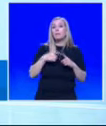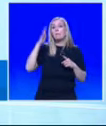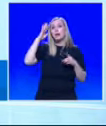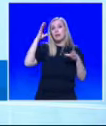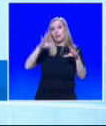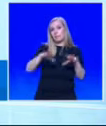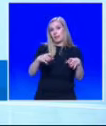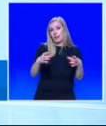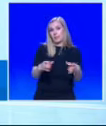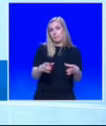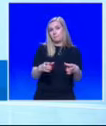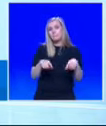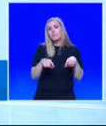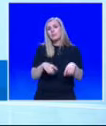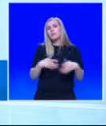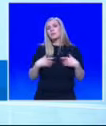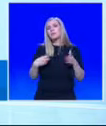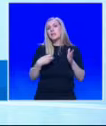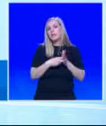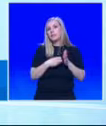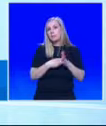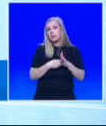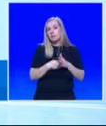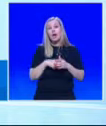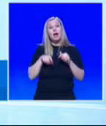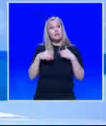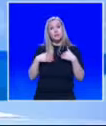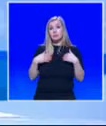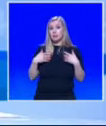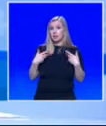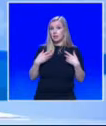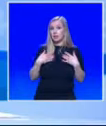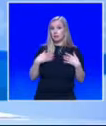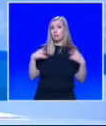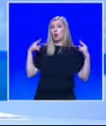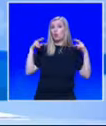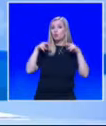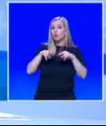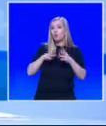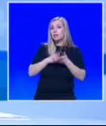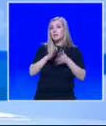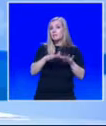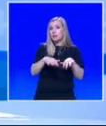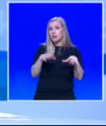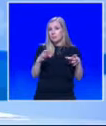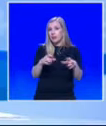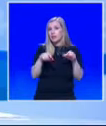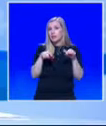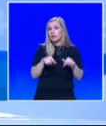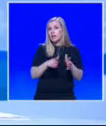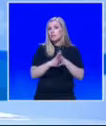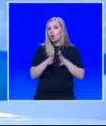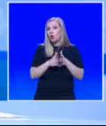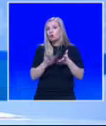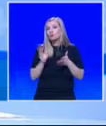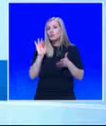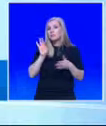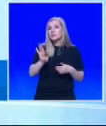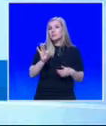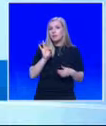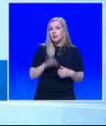Тоест, те имат политическа легитимност. Тоест, вие искате да имате контрол през парламента над тези хора, които ще бъдат избрани.